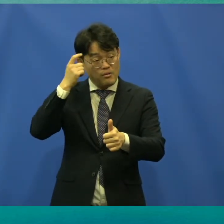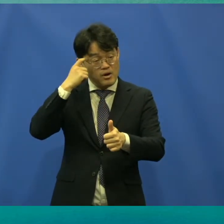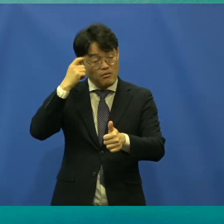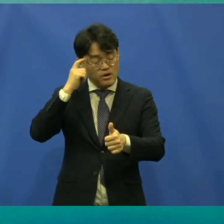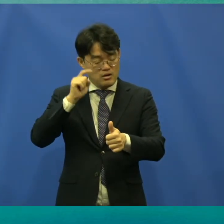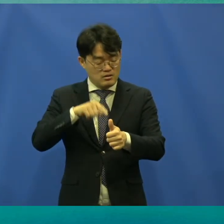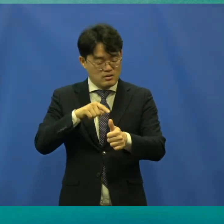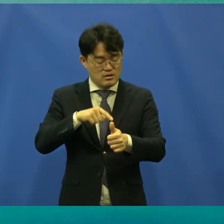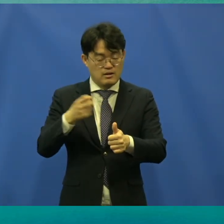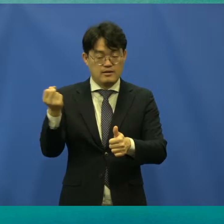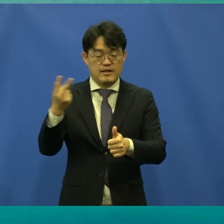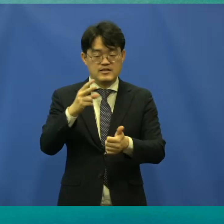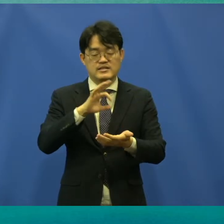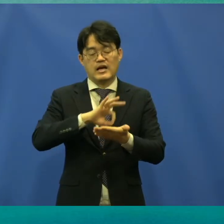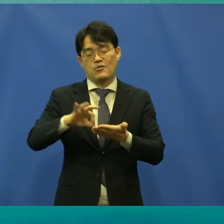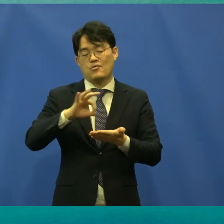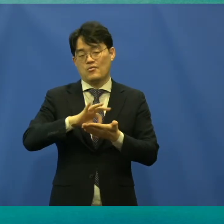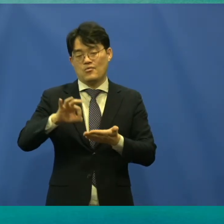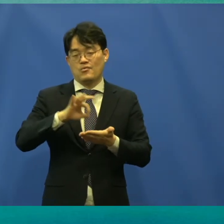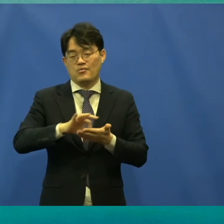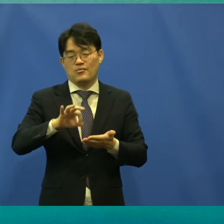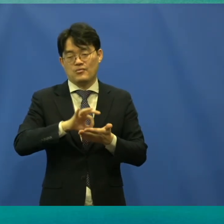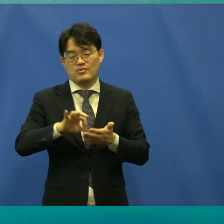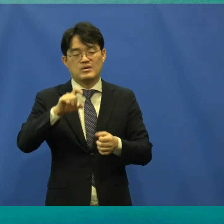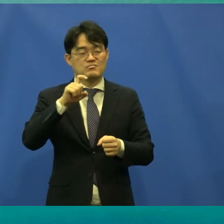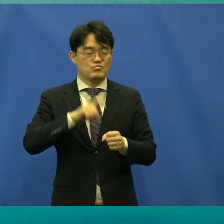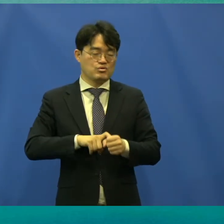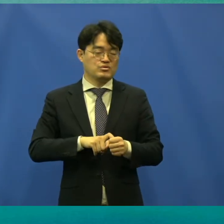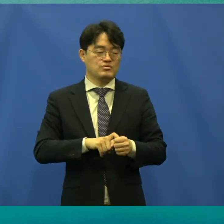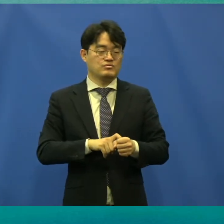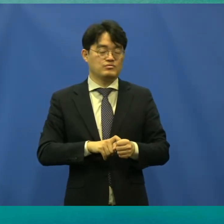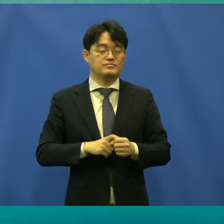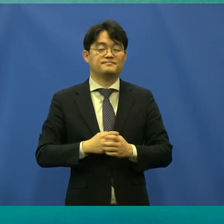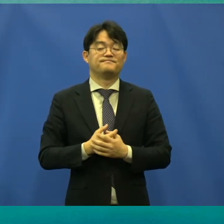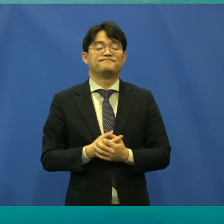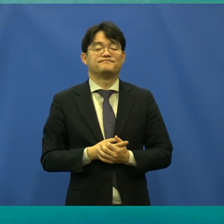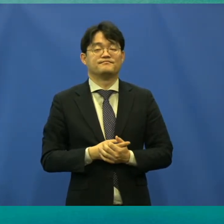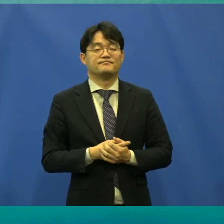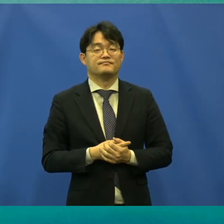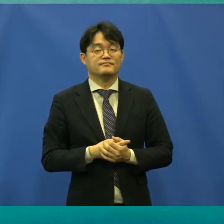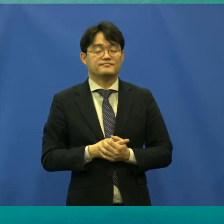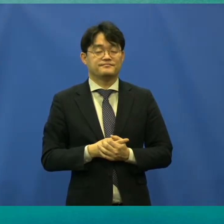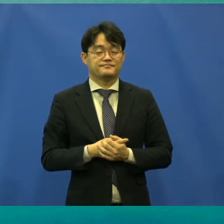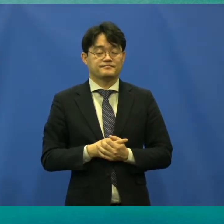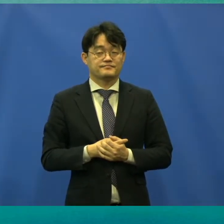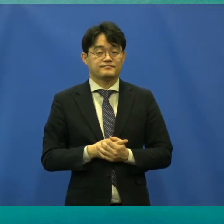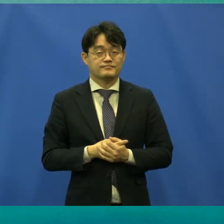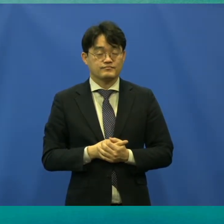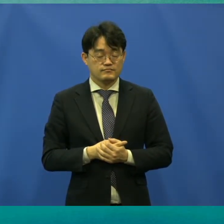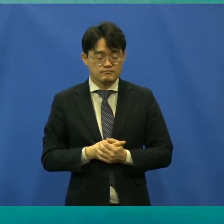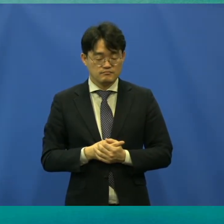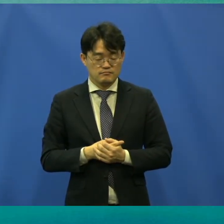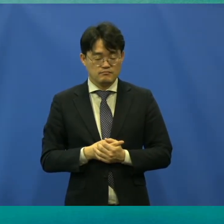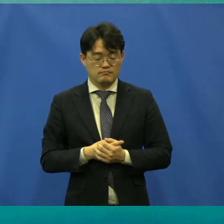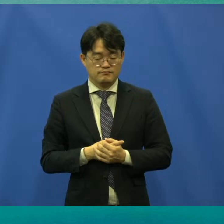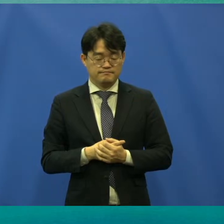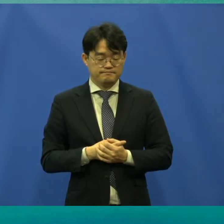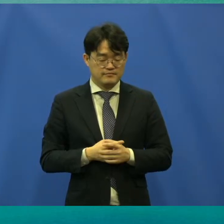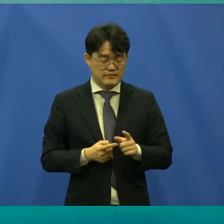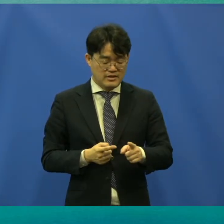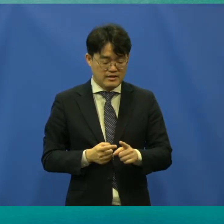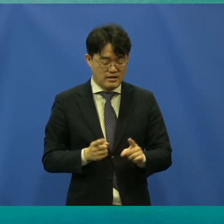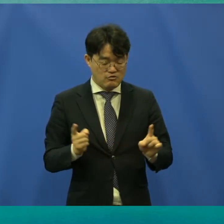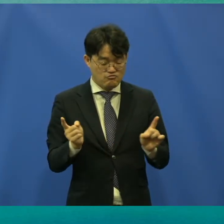그를 다시 사용하시고자 하는 하나님의 집념이에요. 그러지 않으면 관계를 끊으시면 됩니다. 너하고는 도무지